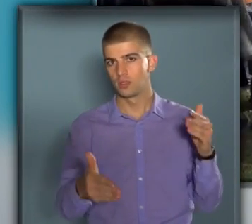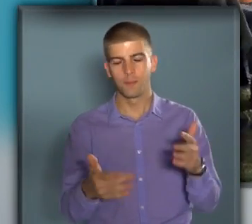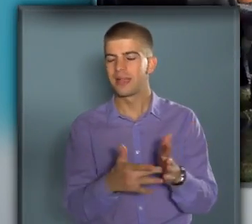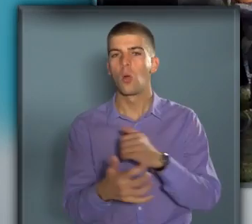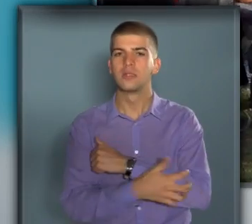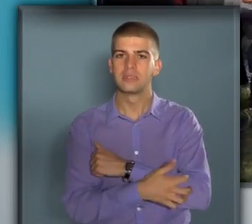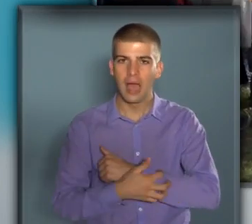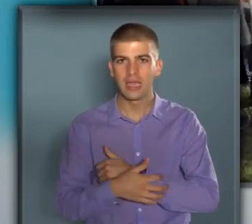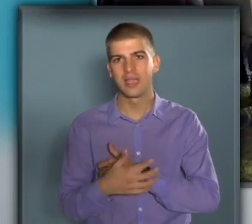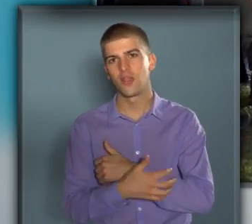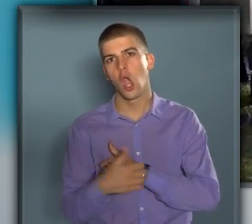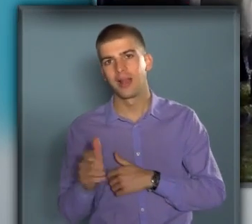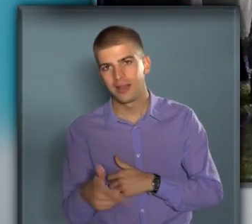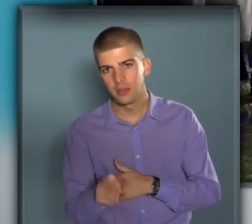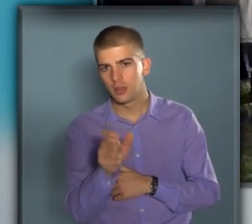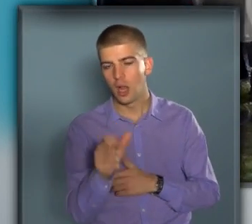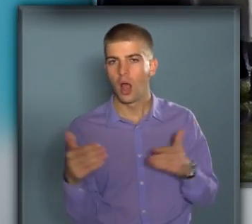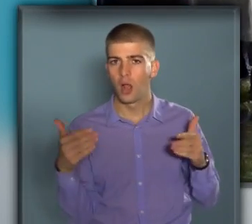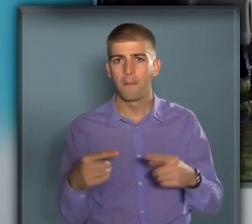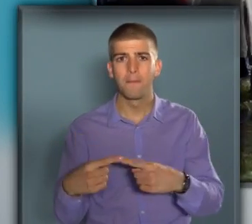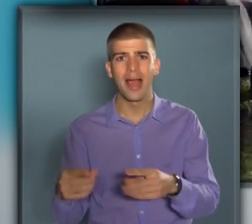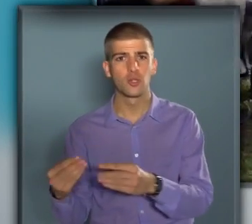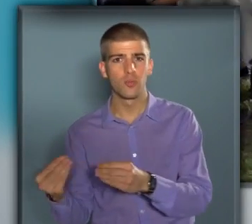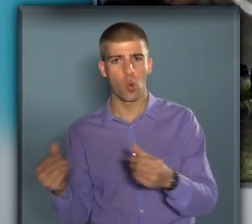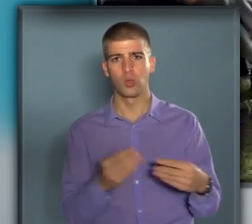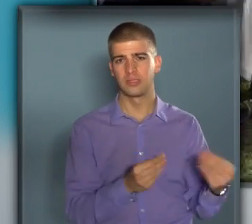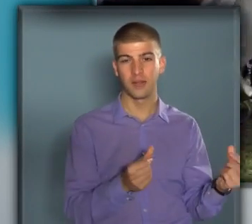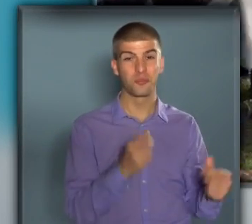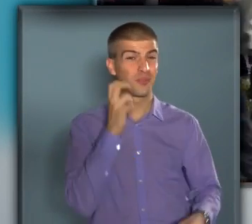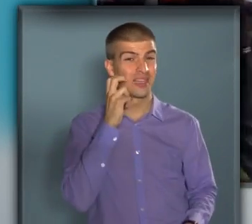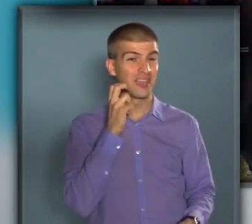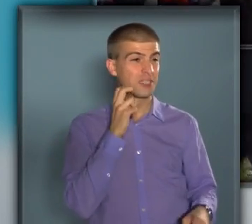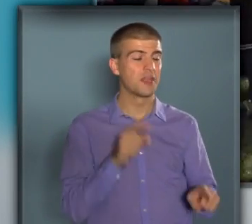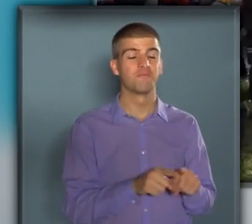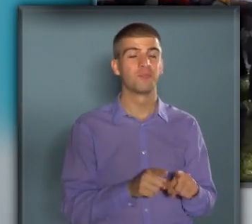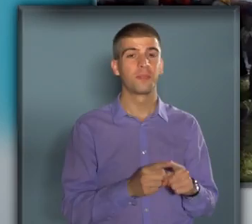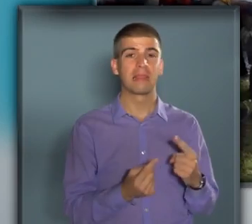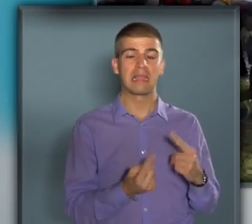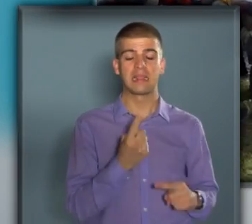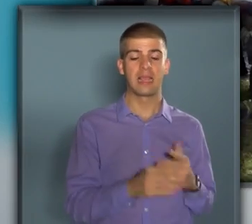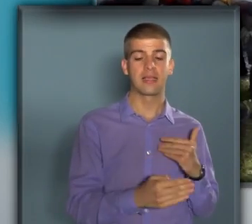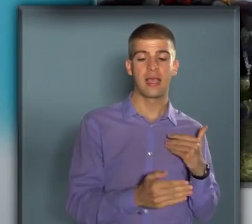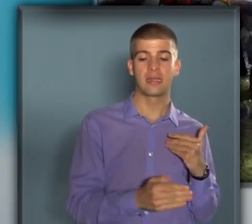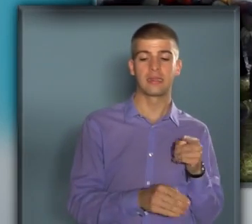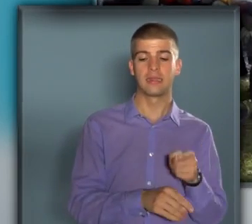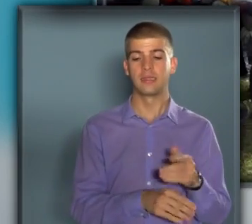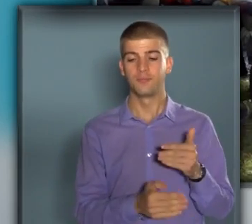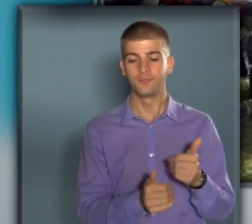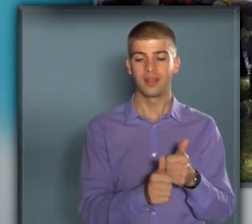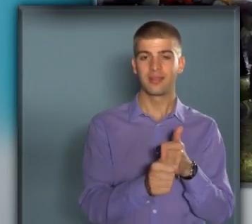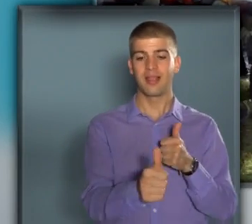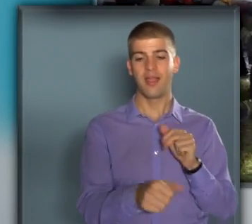szegény embert vagy egy hajléktalant. Sok esetben az intézmény az egy kicsit mindig elidegenít és mindig egy kicsit